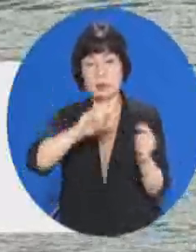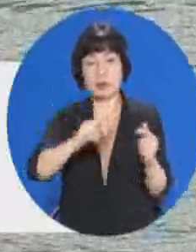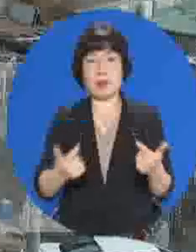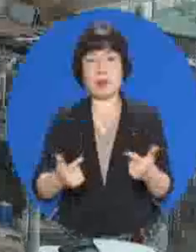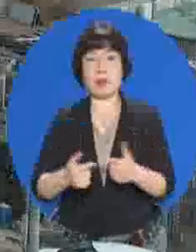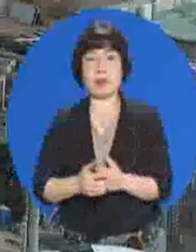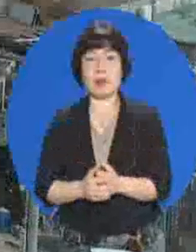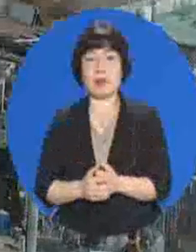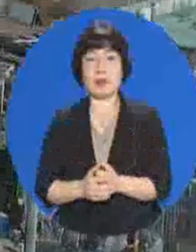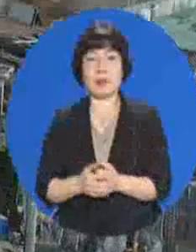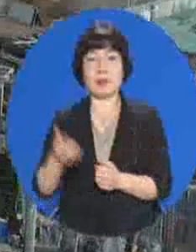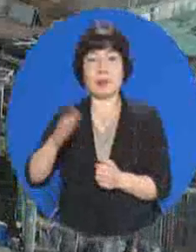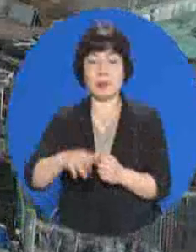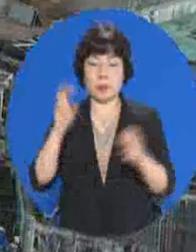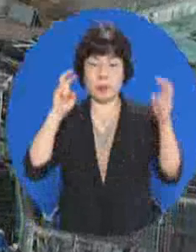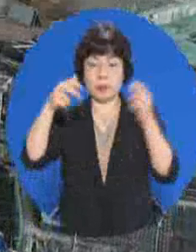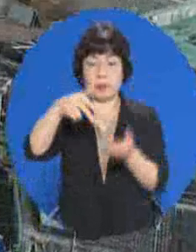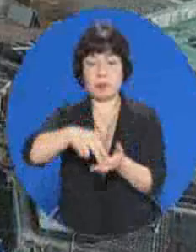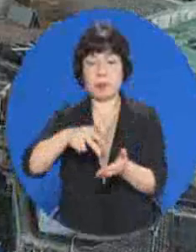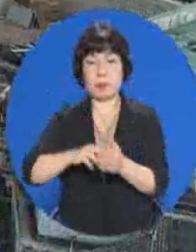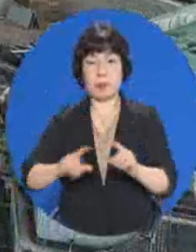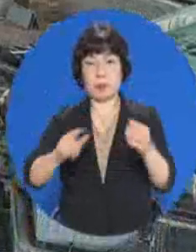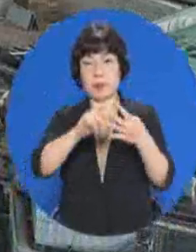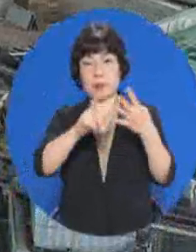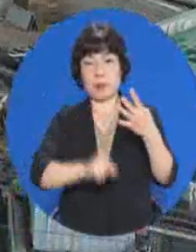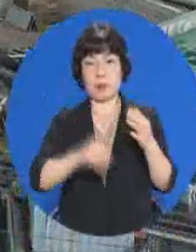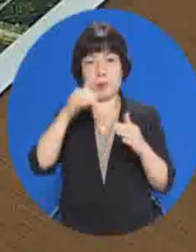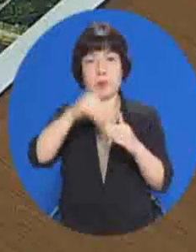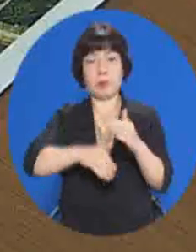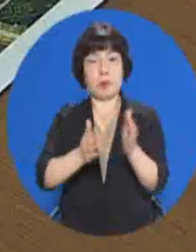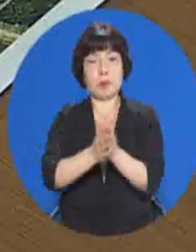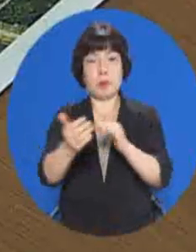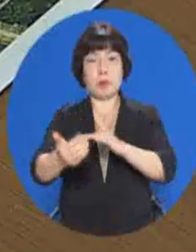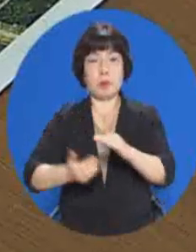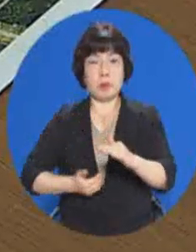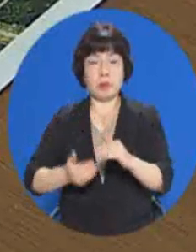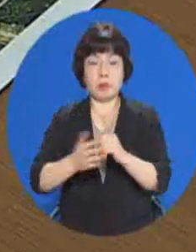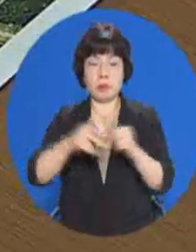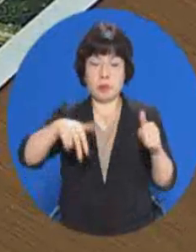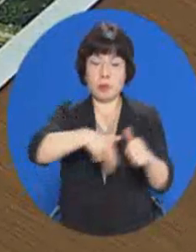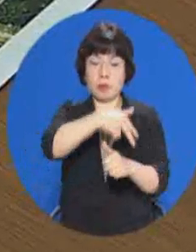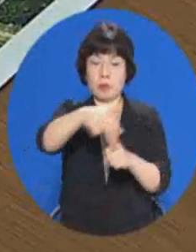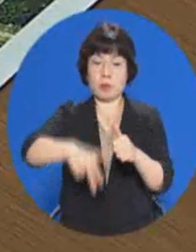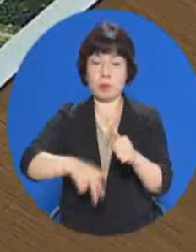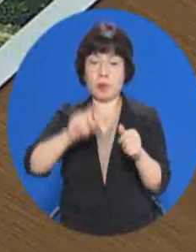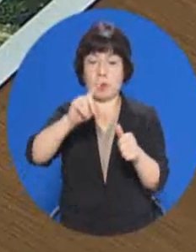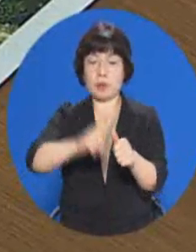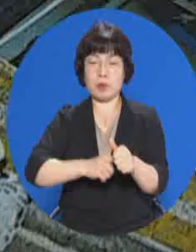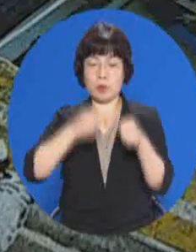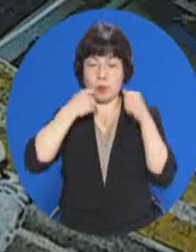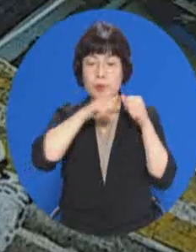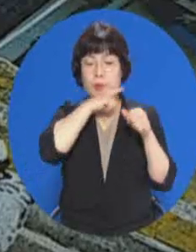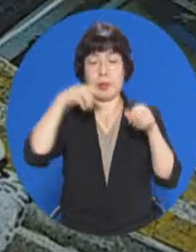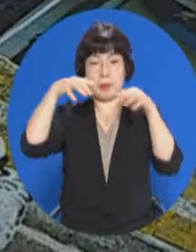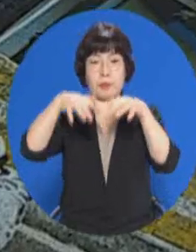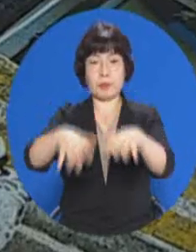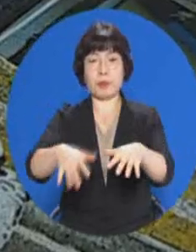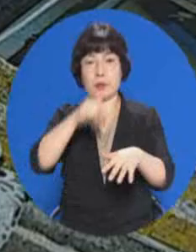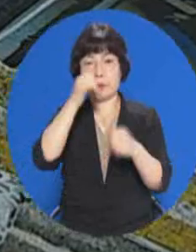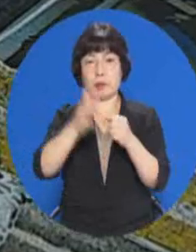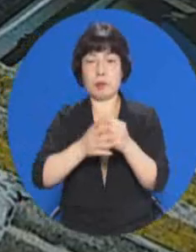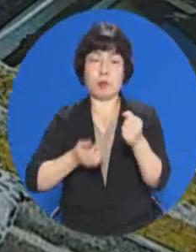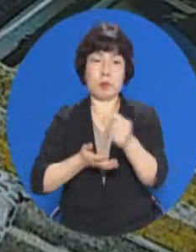거고요. 하지만 업체 측은 올해 4월 공사를 시작하기 전에도 일대 해역에는 자연적인 토사 유입이 있었다며